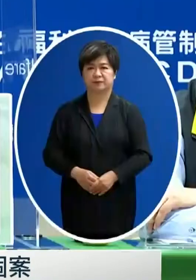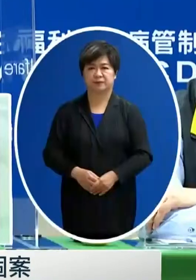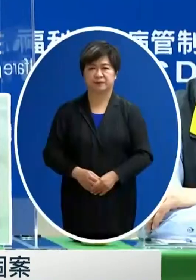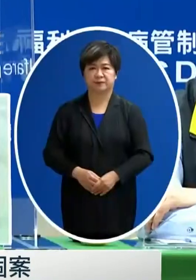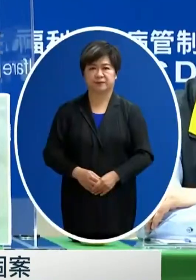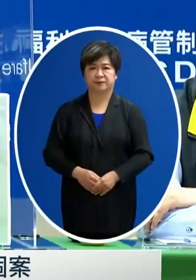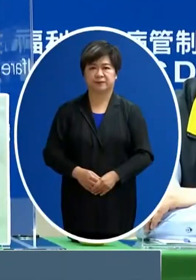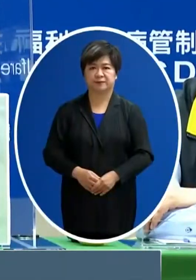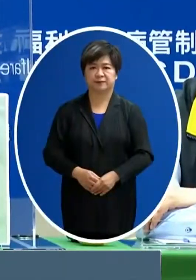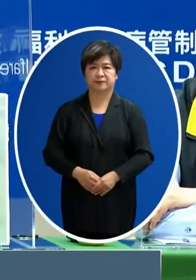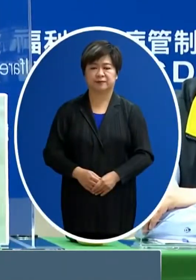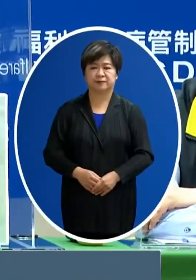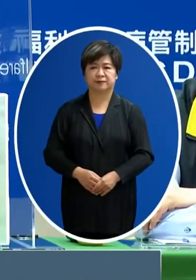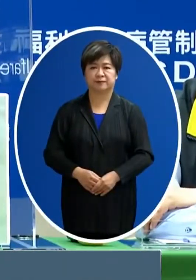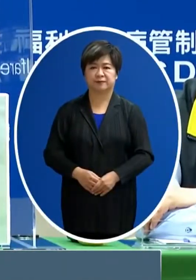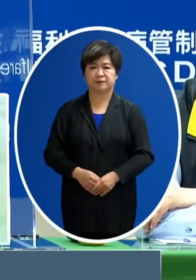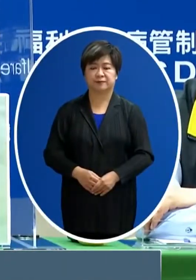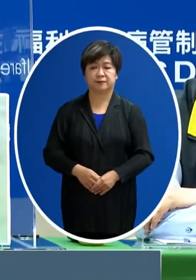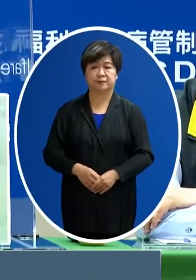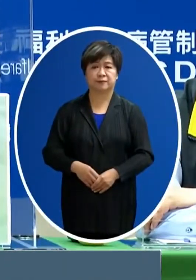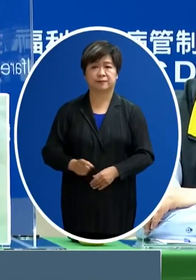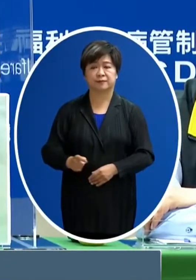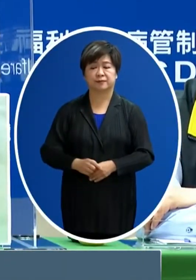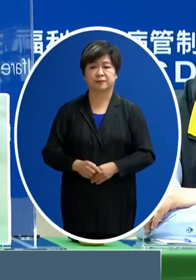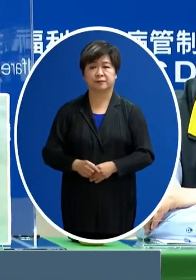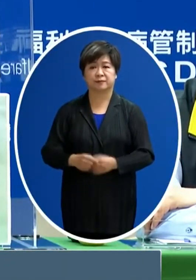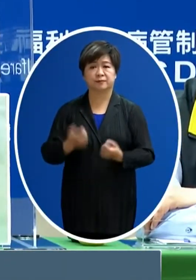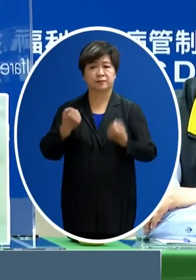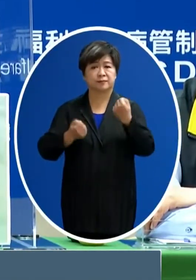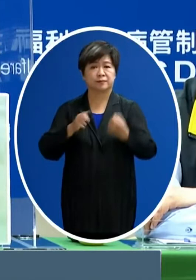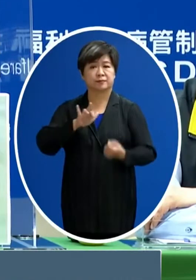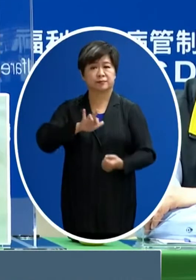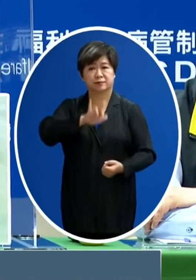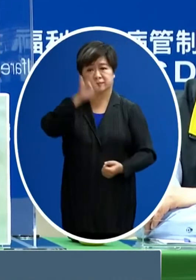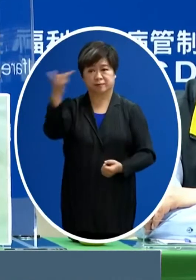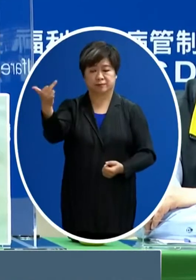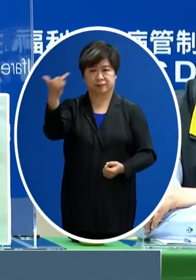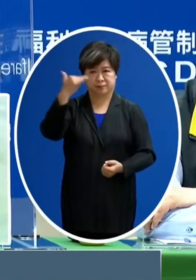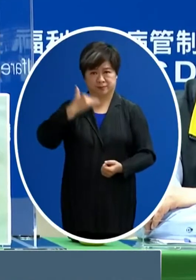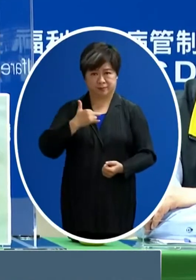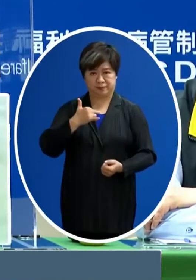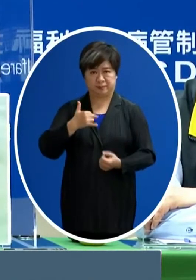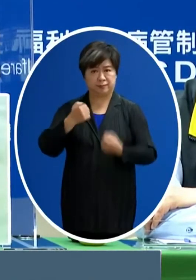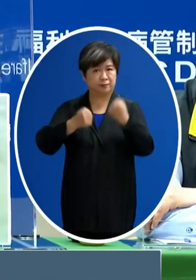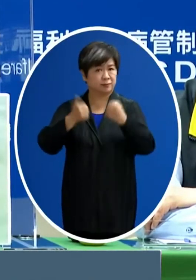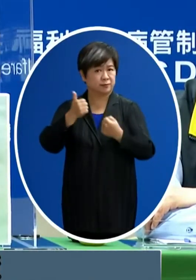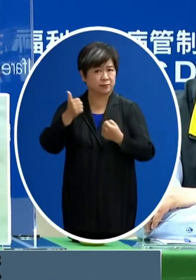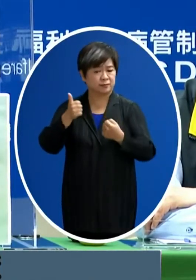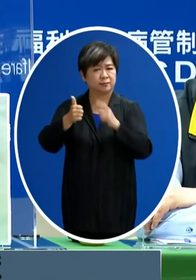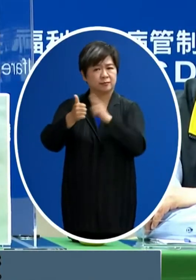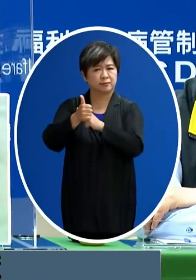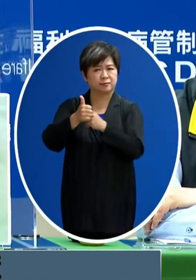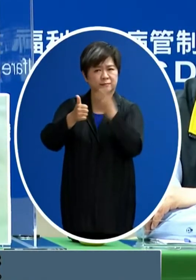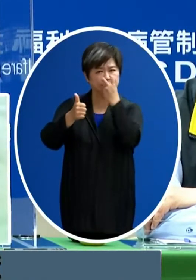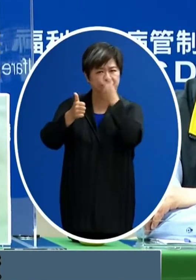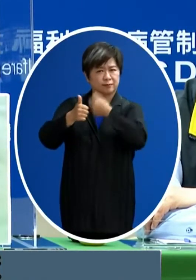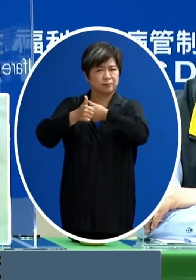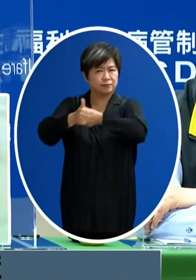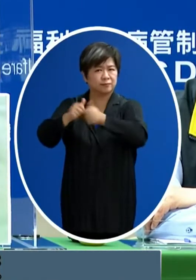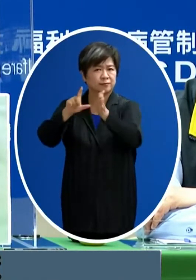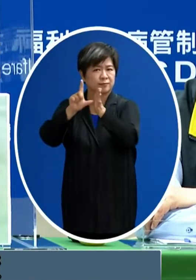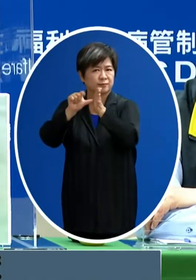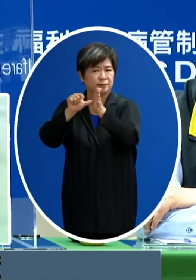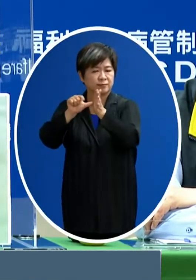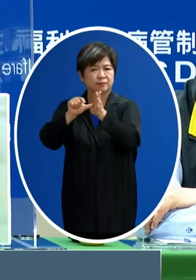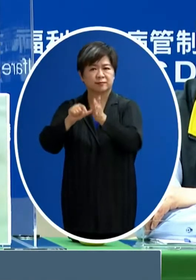案。 当然那个国际航空机师的哈相关的观察的时间哈，跟我们确实相关的一些